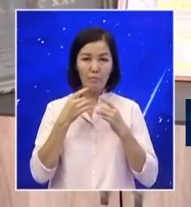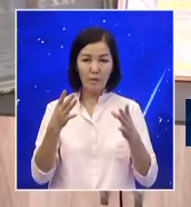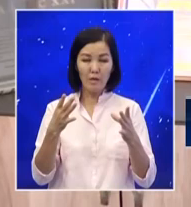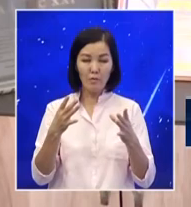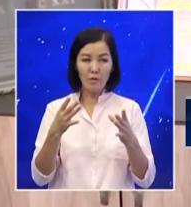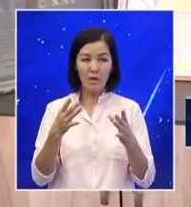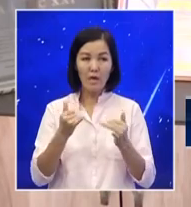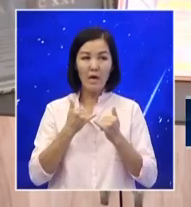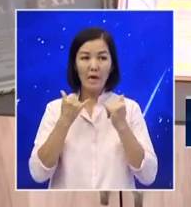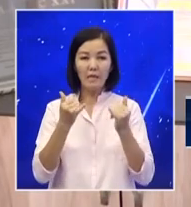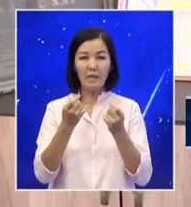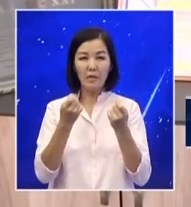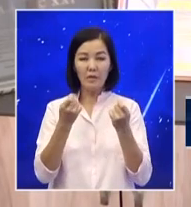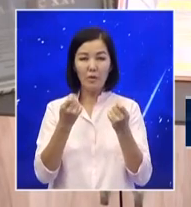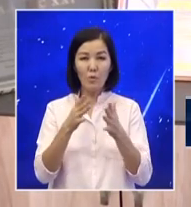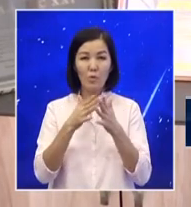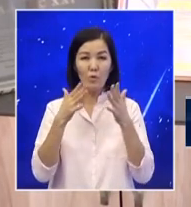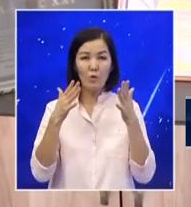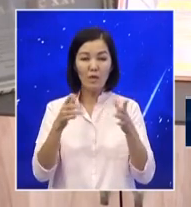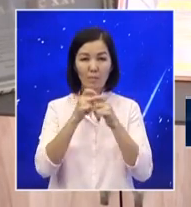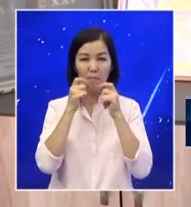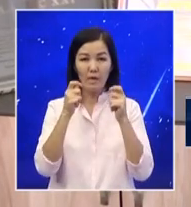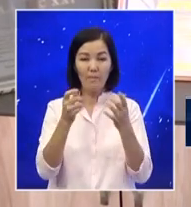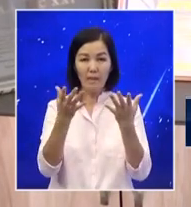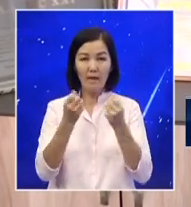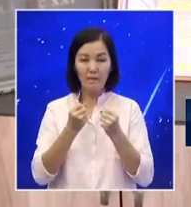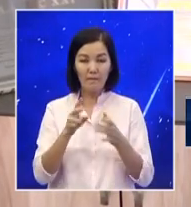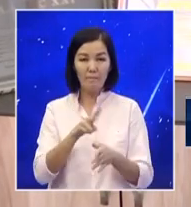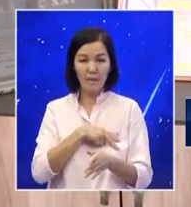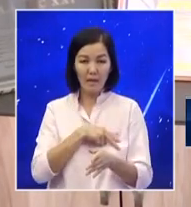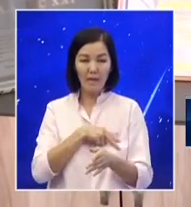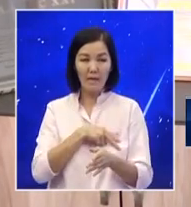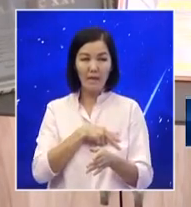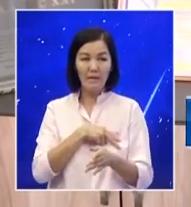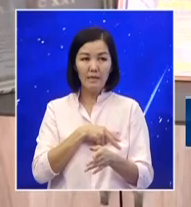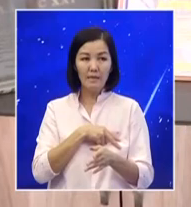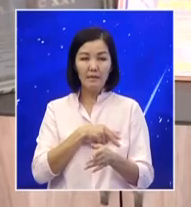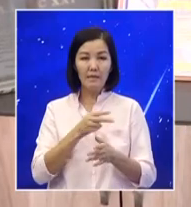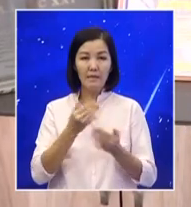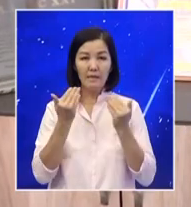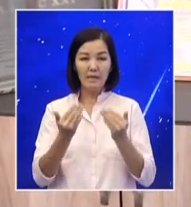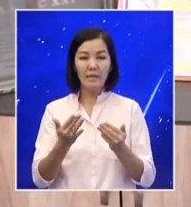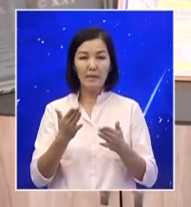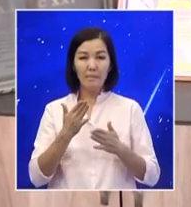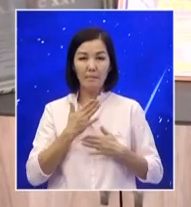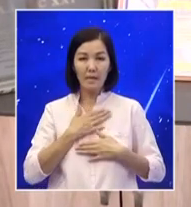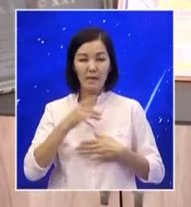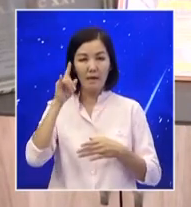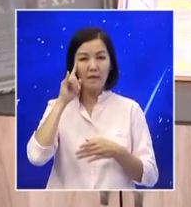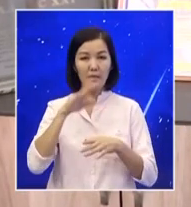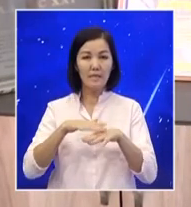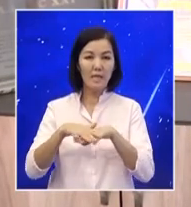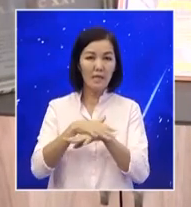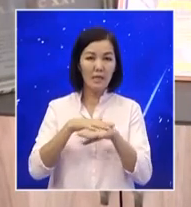конституциямыздың бір сондай бір үлкен марапат, медаль. Енді еліміздің